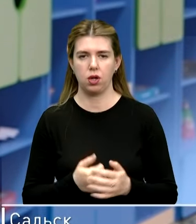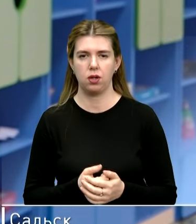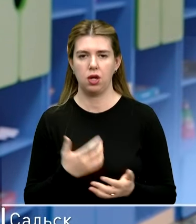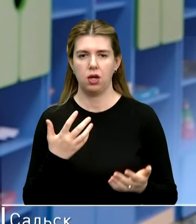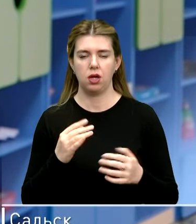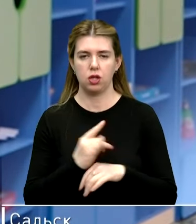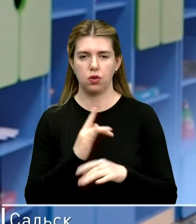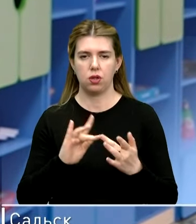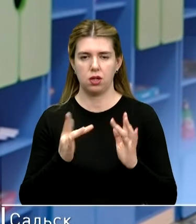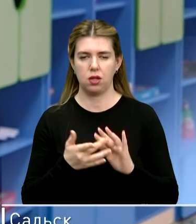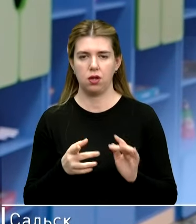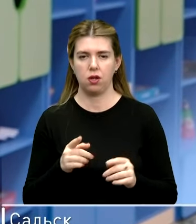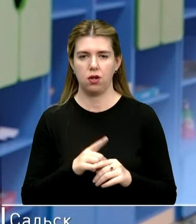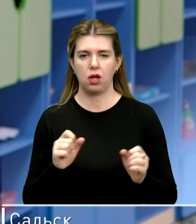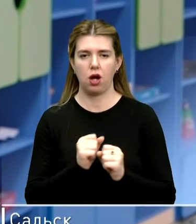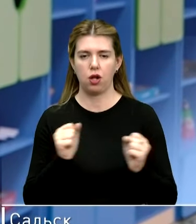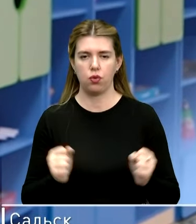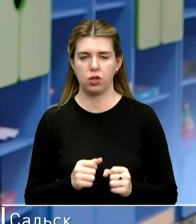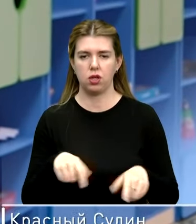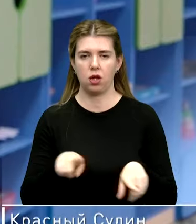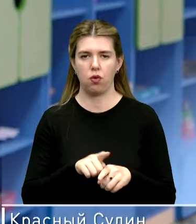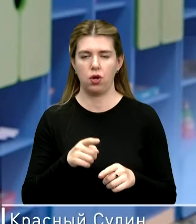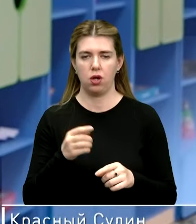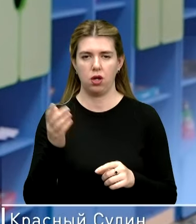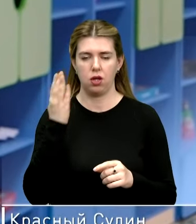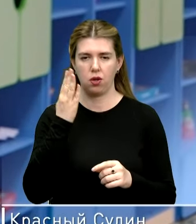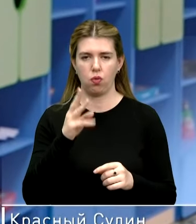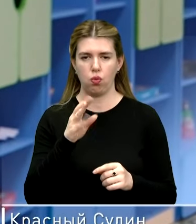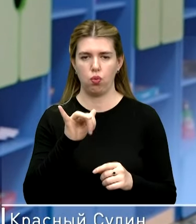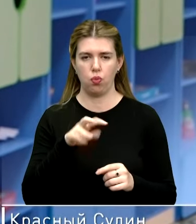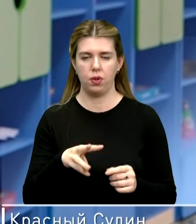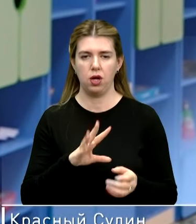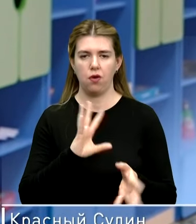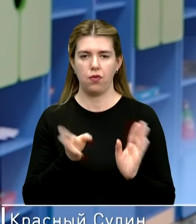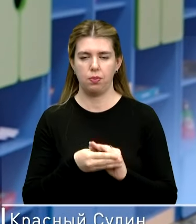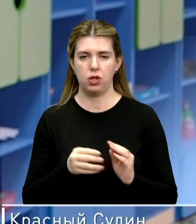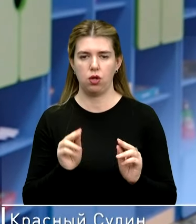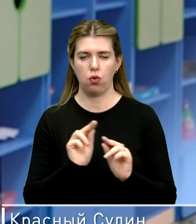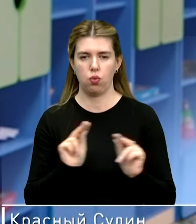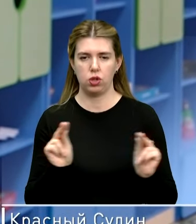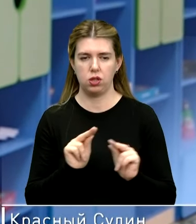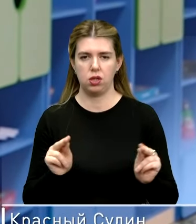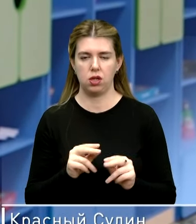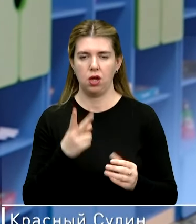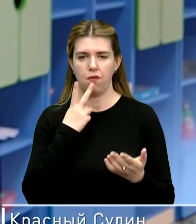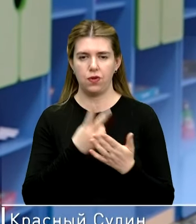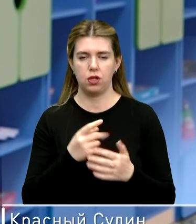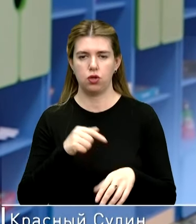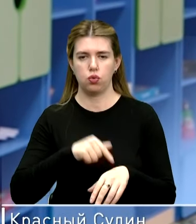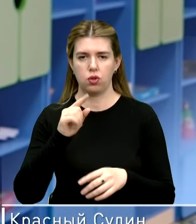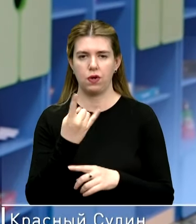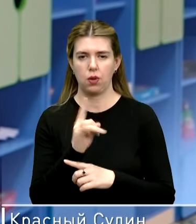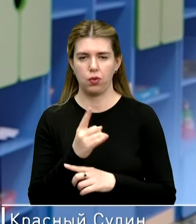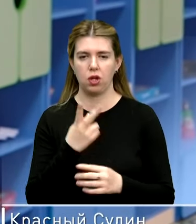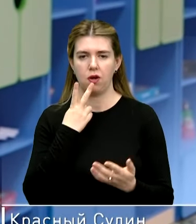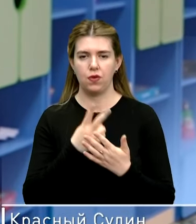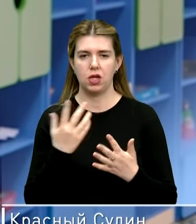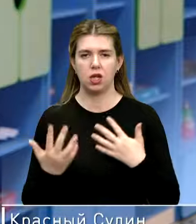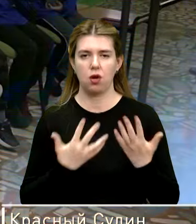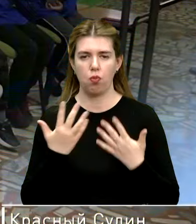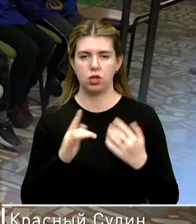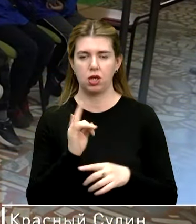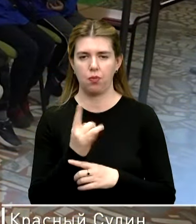И искусственный интеллект – это все-таки холодный такой разум. А учитель, он видит состояние ребенка, видит